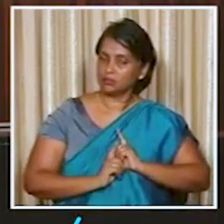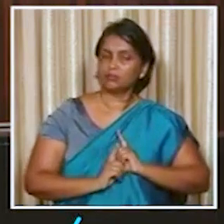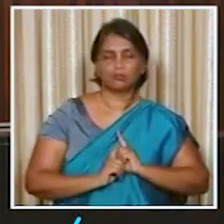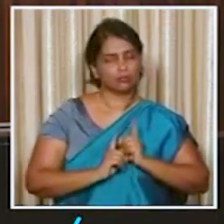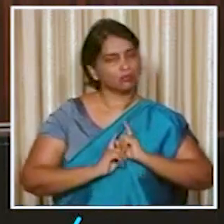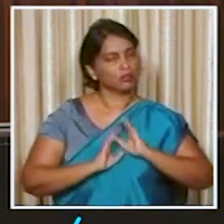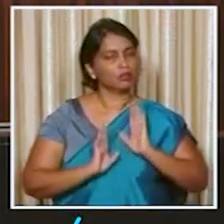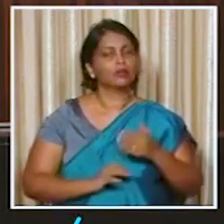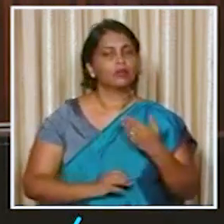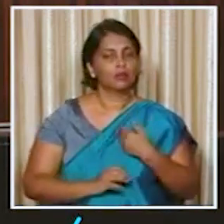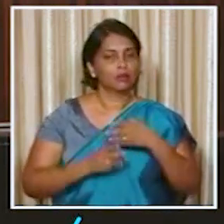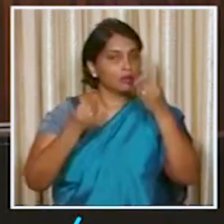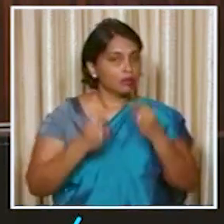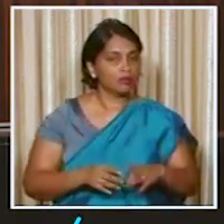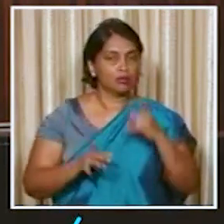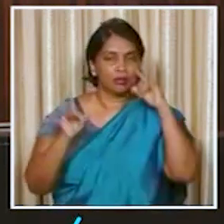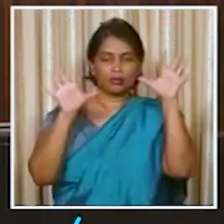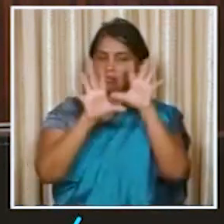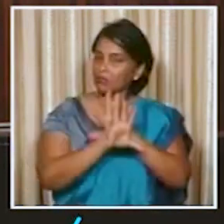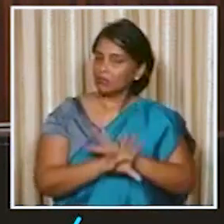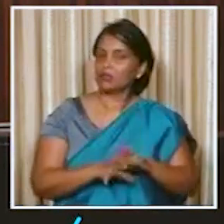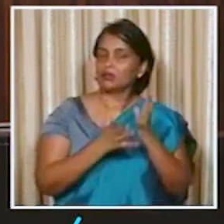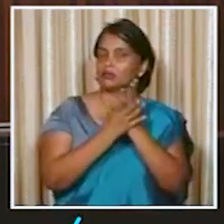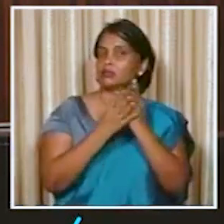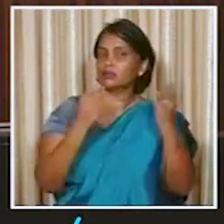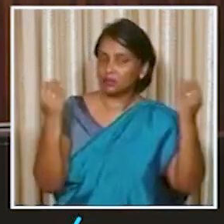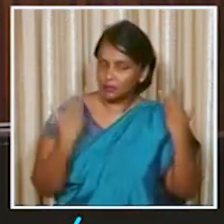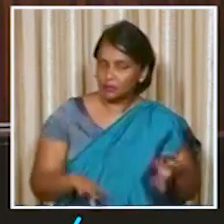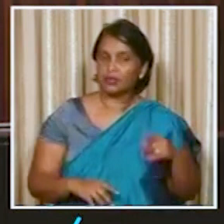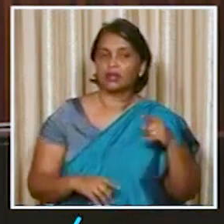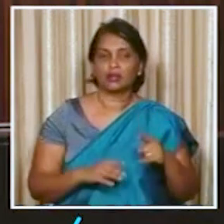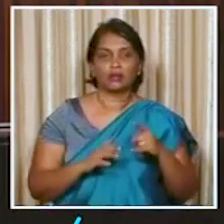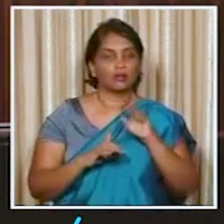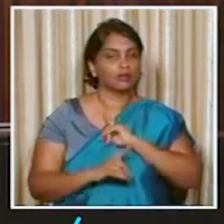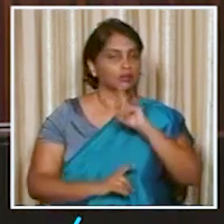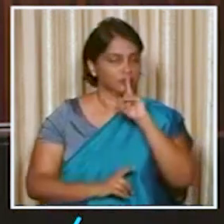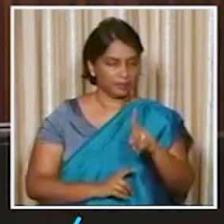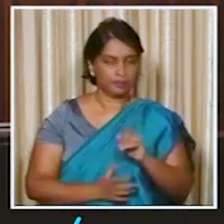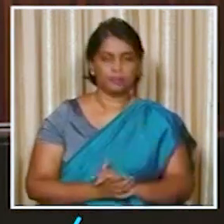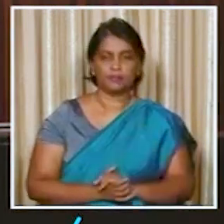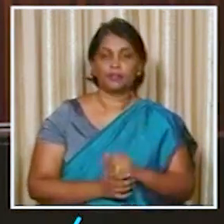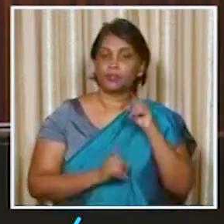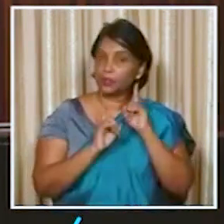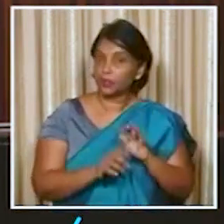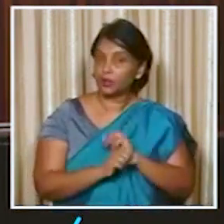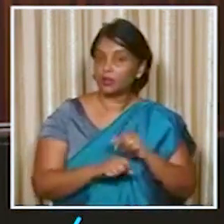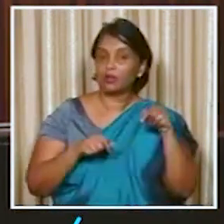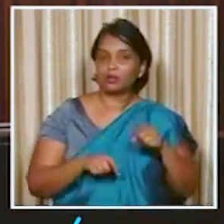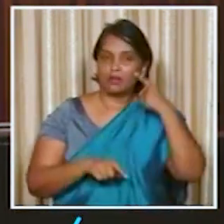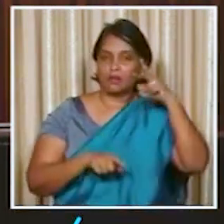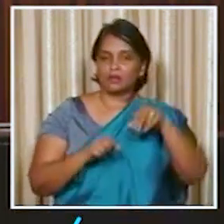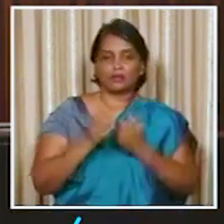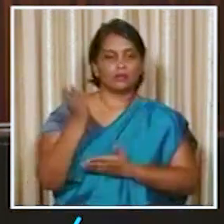ස්ථාවරය හමුවේ අරාජකත්වයේ අඳුරු වලාවන් ව්‍යර්ථ වී ගිය පසු ගිය බව දන්වනු කැමැත්තෙමි. එසේ නොවනට අද විශ්වාස